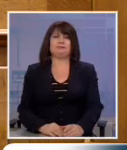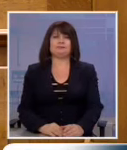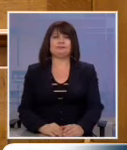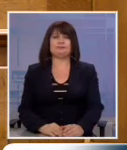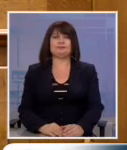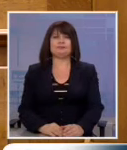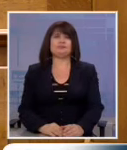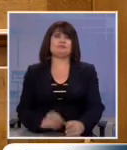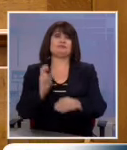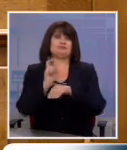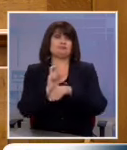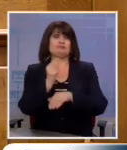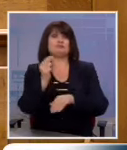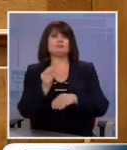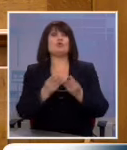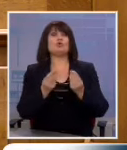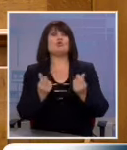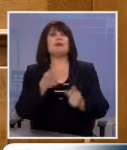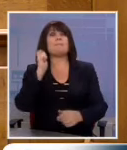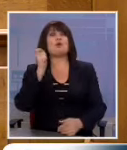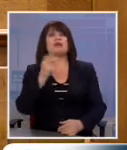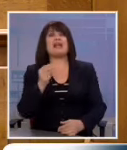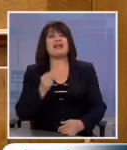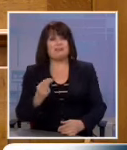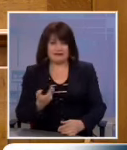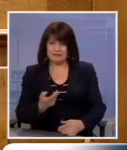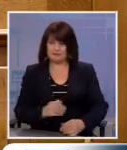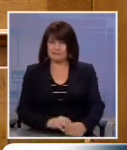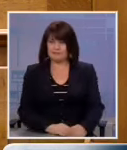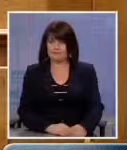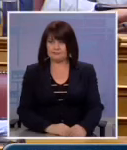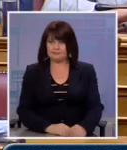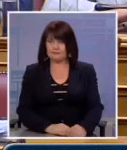Μένουν να τεθούν τα ουσιαστικά πολιτικά ζητήματα.